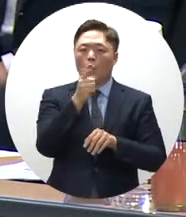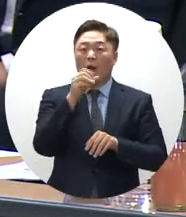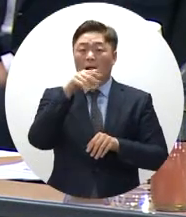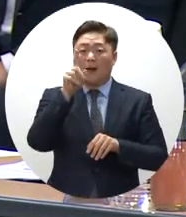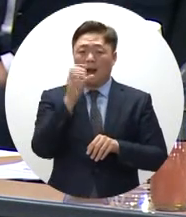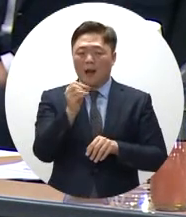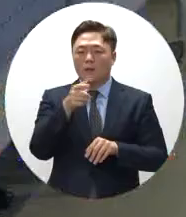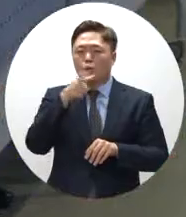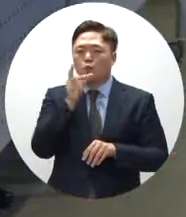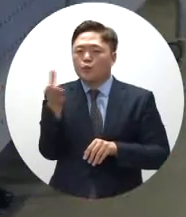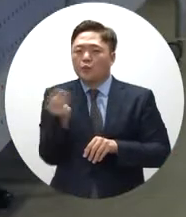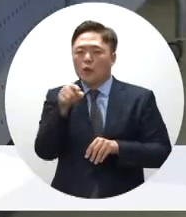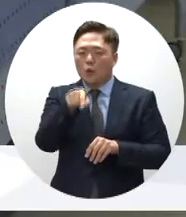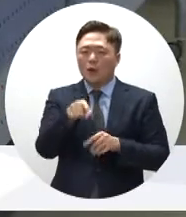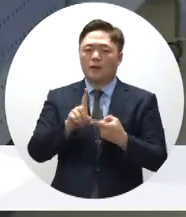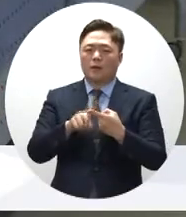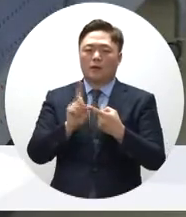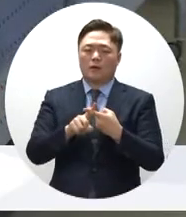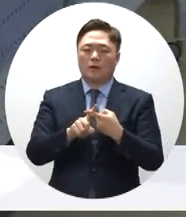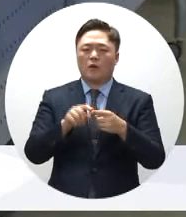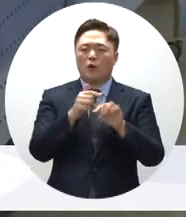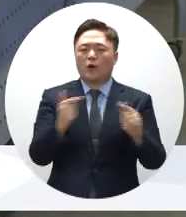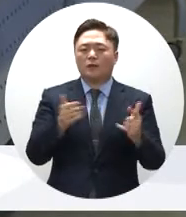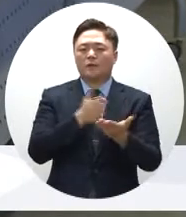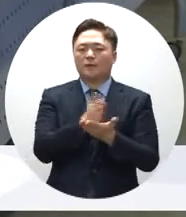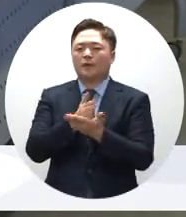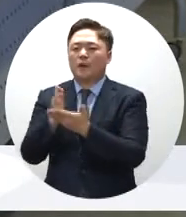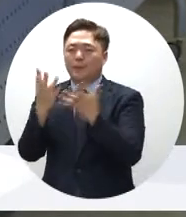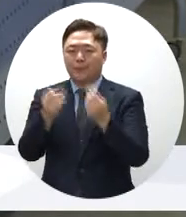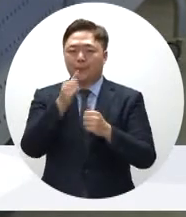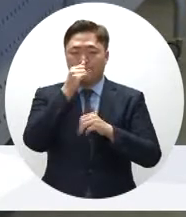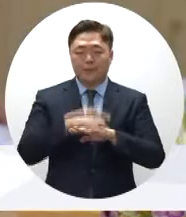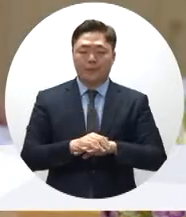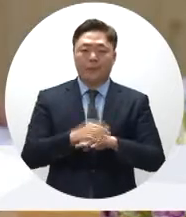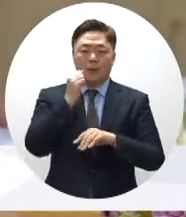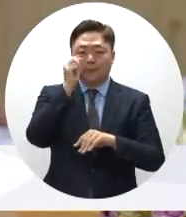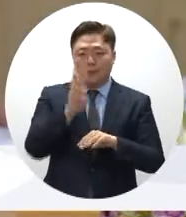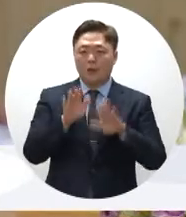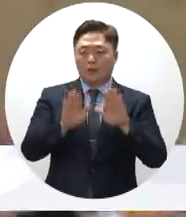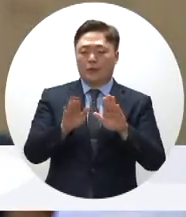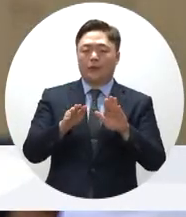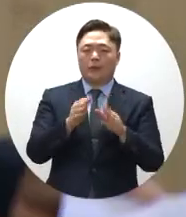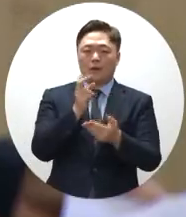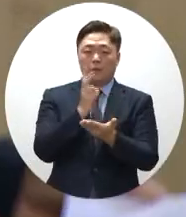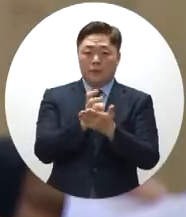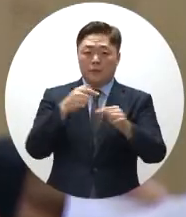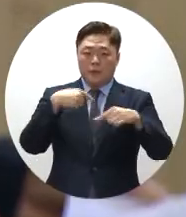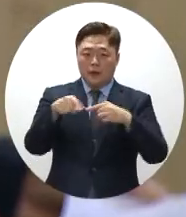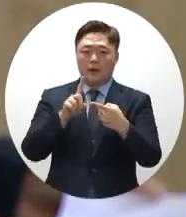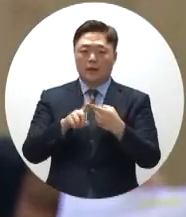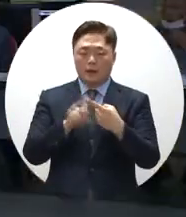대한 대책 등 군정 현안에 대한 여러 가지 제안이 도출됐습니다. 합천군은 이번 정책간담회를